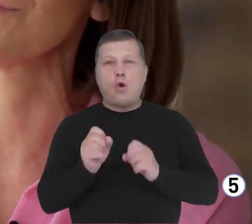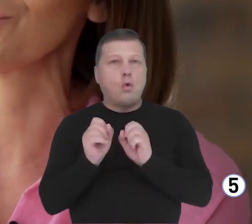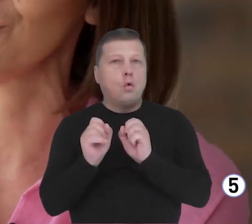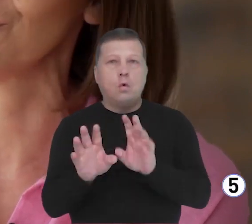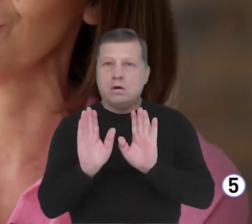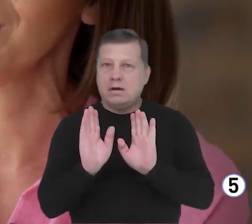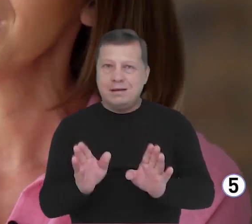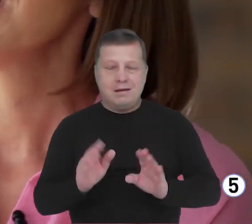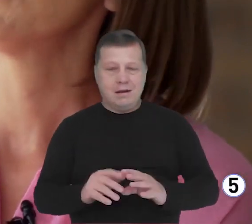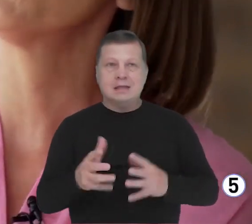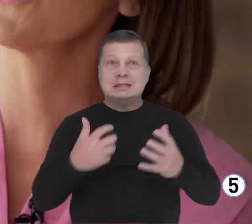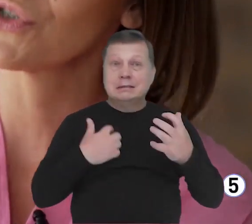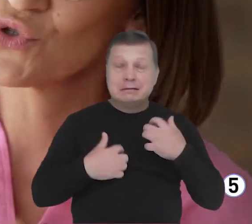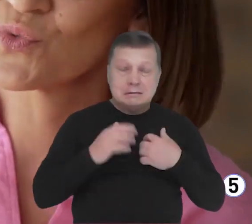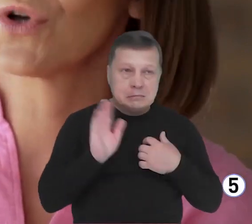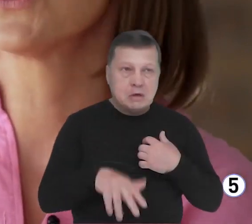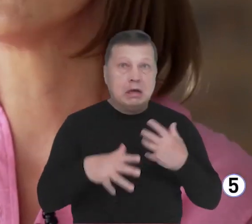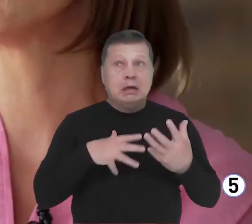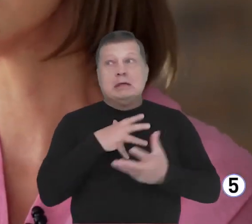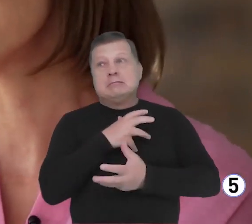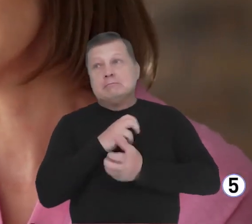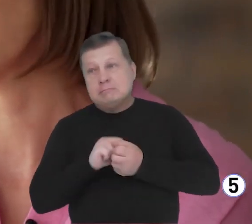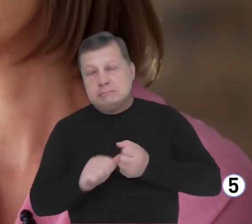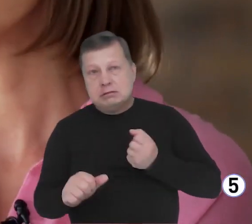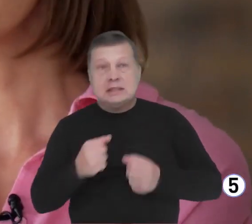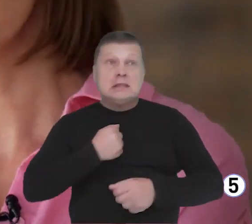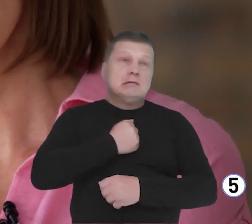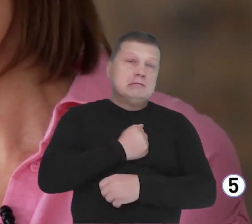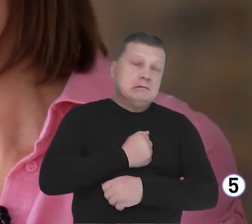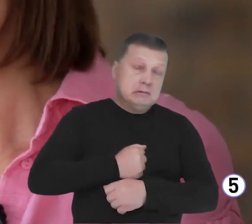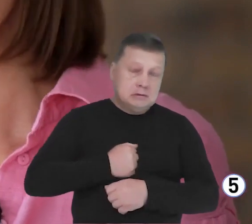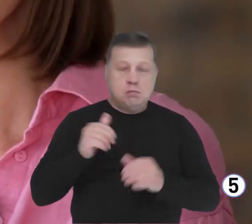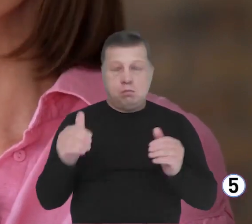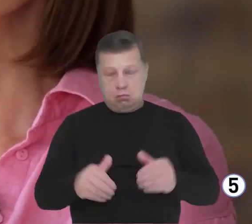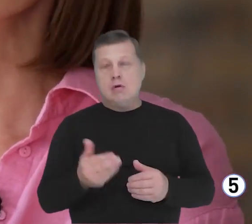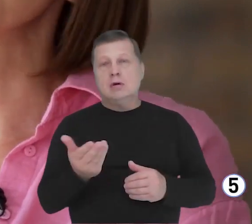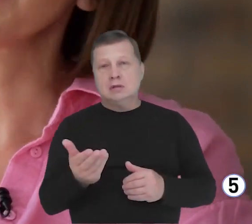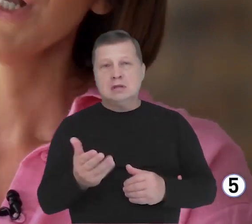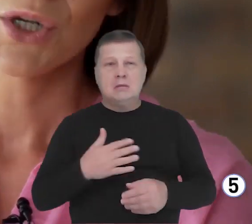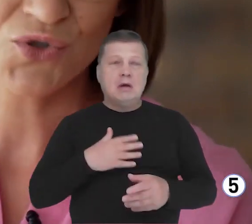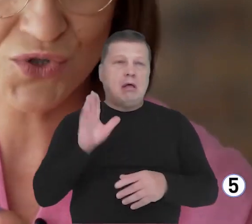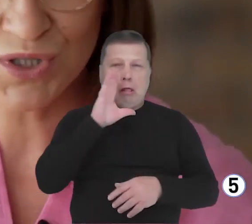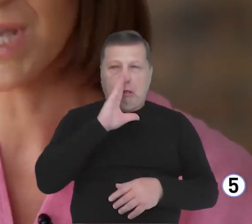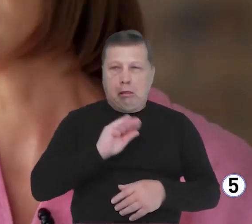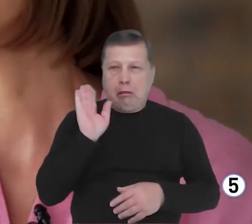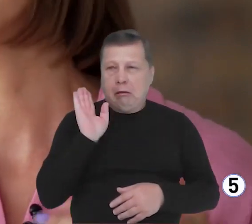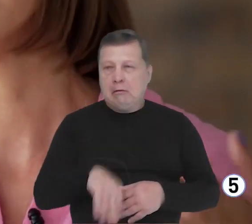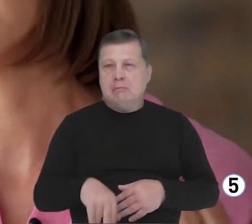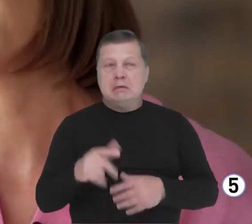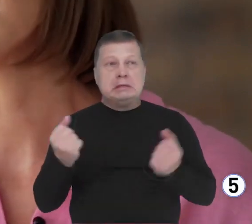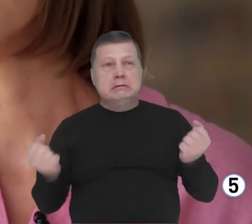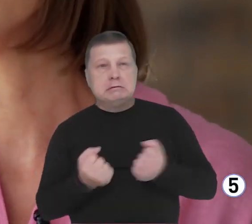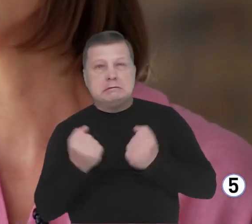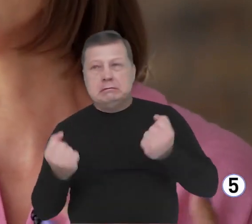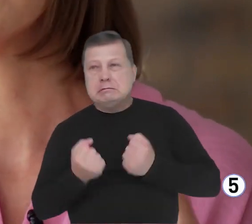czuje, jest w porządku. On może czuć złość, może czuć strach, może czuć smutek, może czuć niechęć